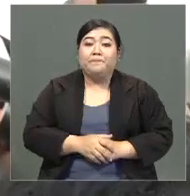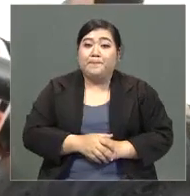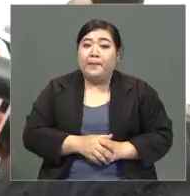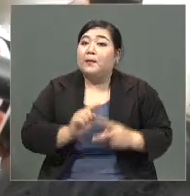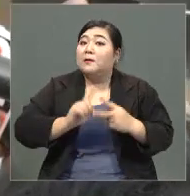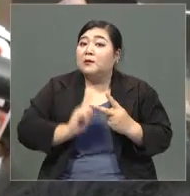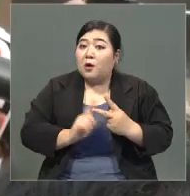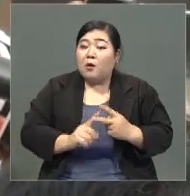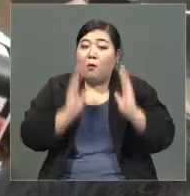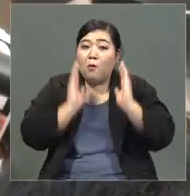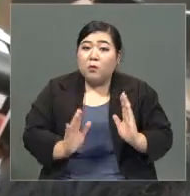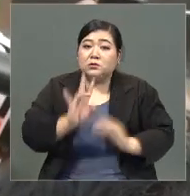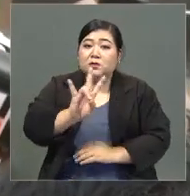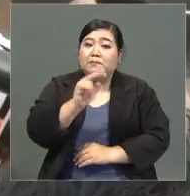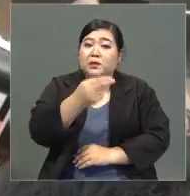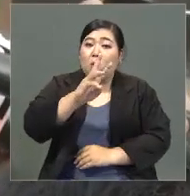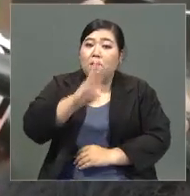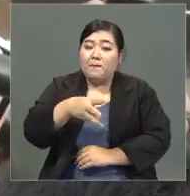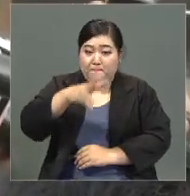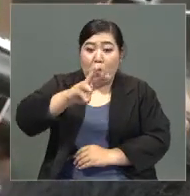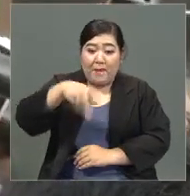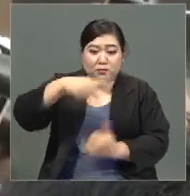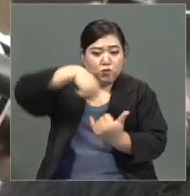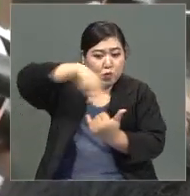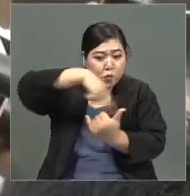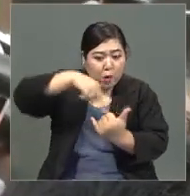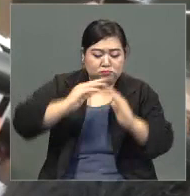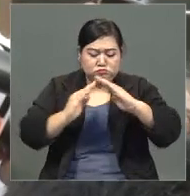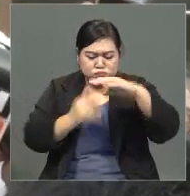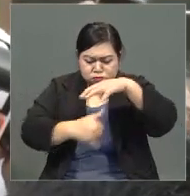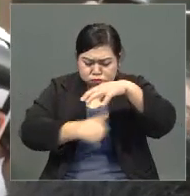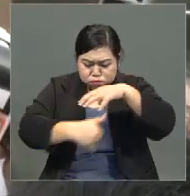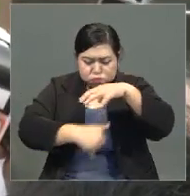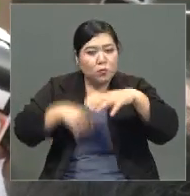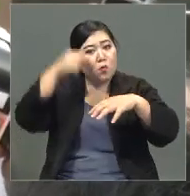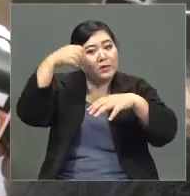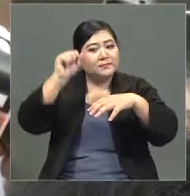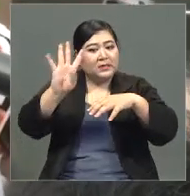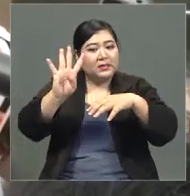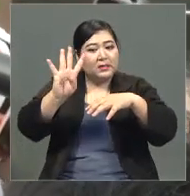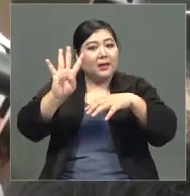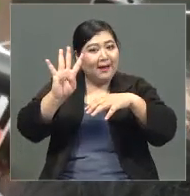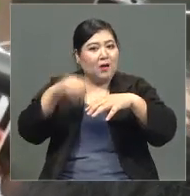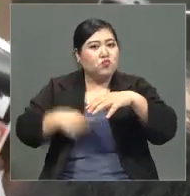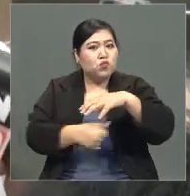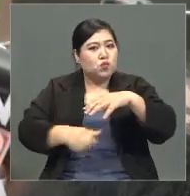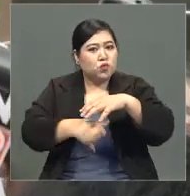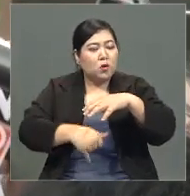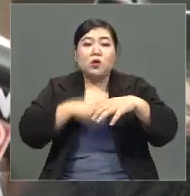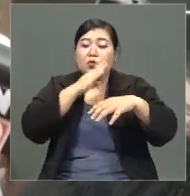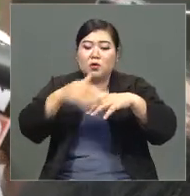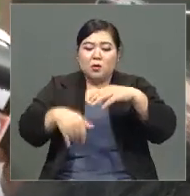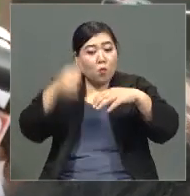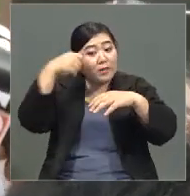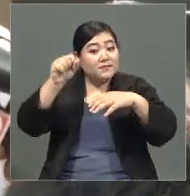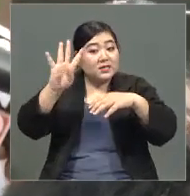ทั้ง 76,000 คนเนี่ยอยู่ในกรอบ14วันนะครับไม่ตรวจพบผู้ติดเชื้อหลัง14วันเลย